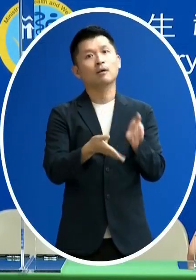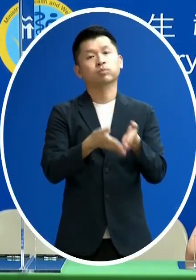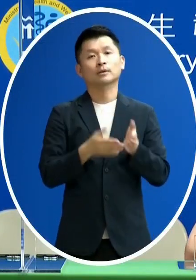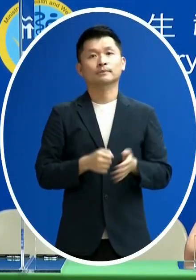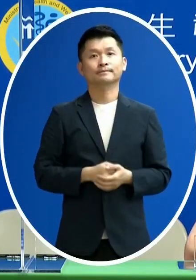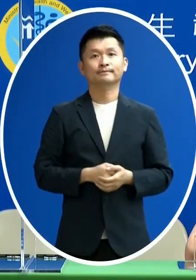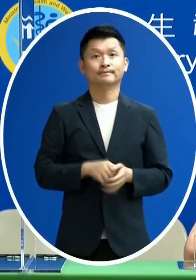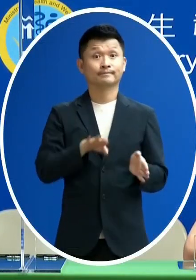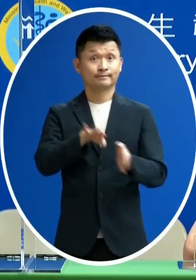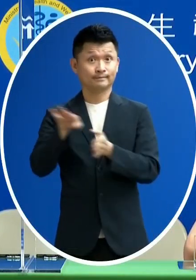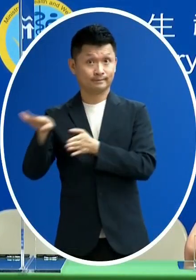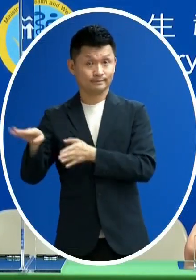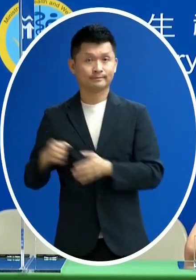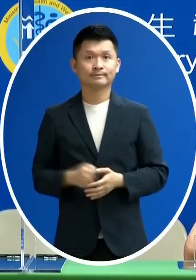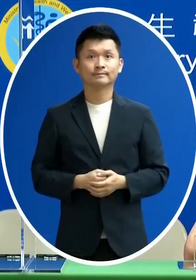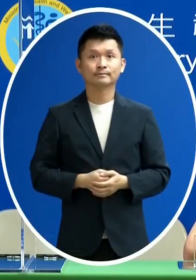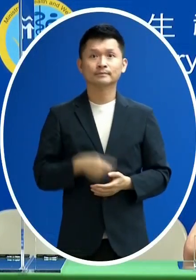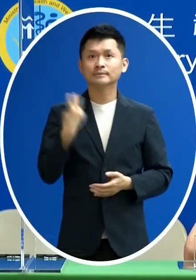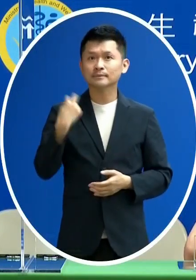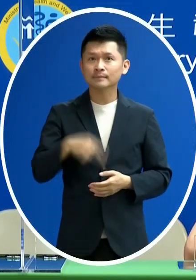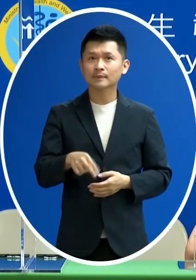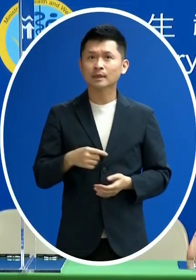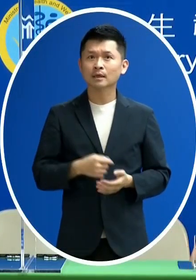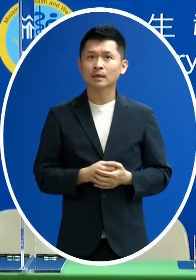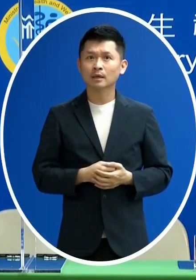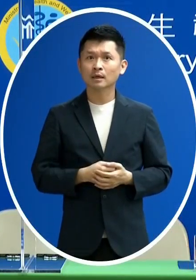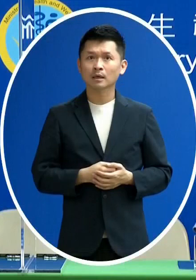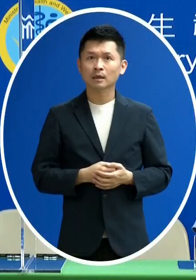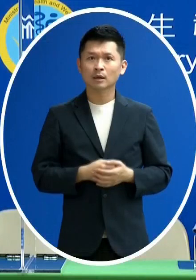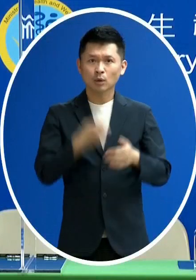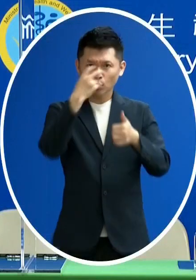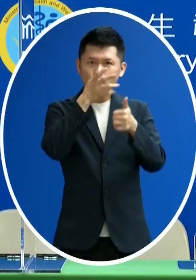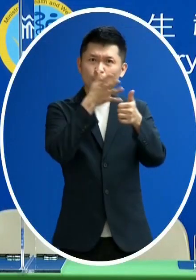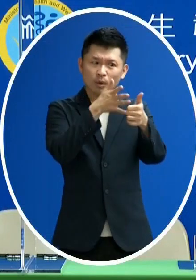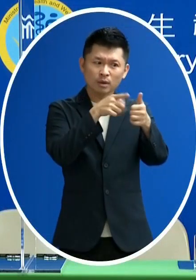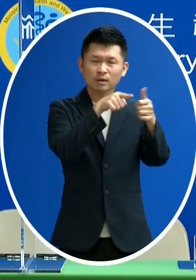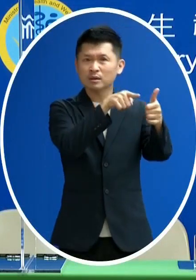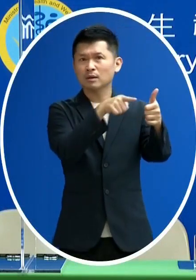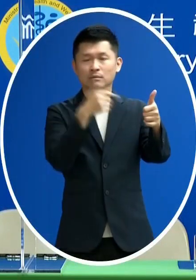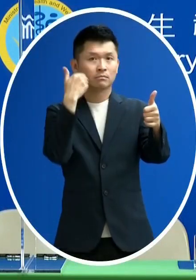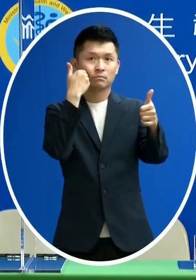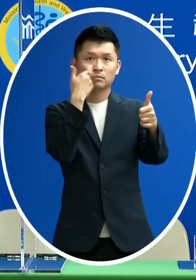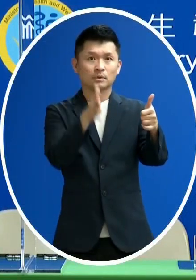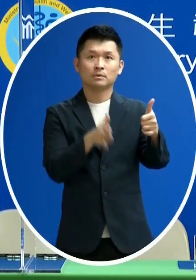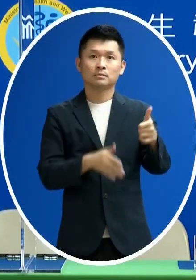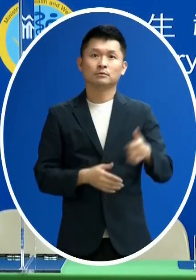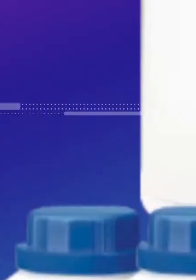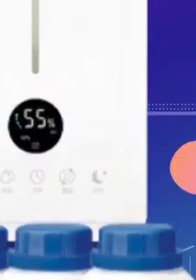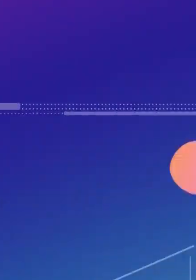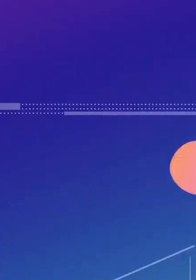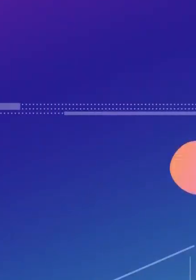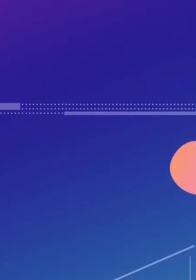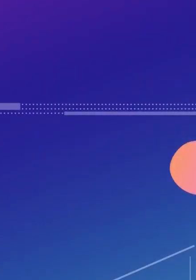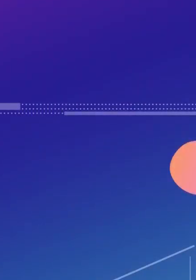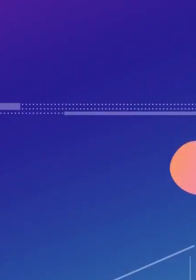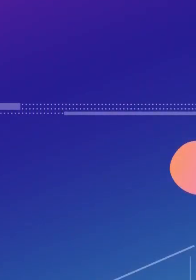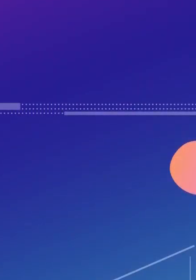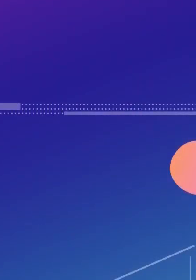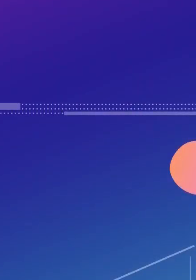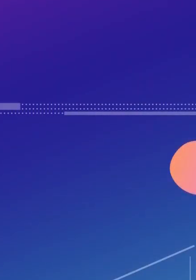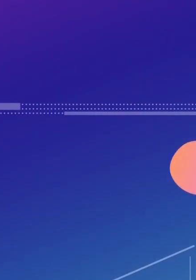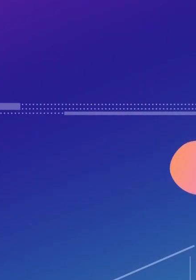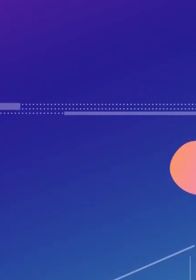那另外我们不认识那个顾问，这我们完全都不认识。 系统里面